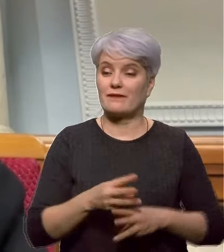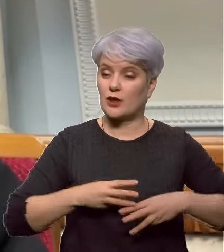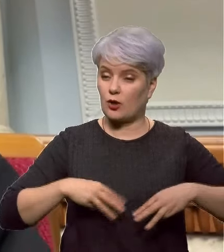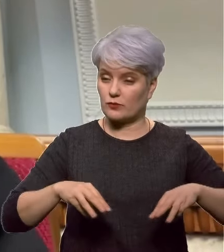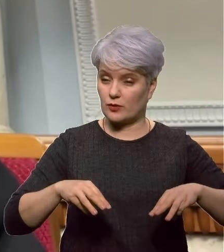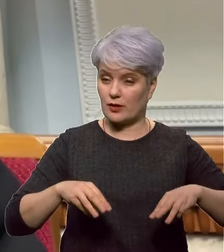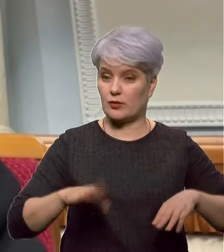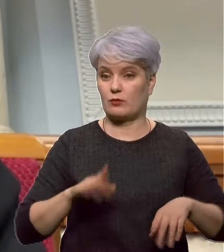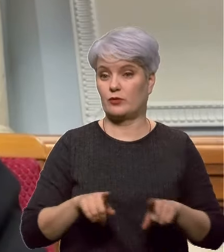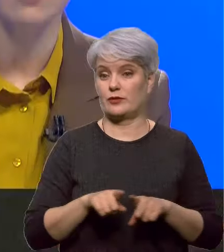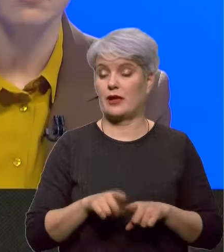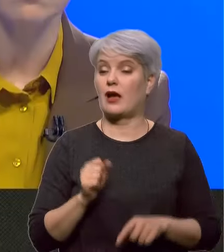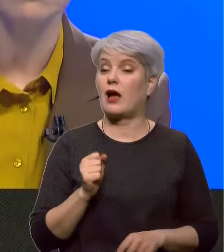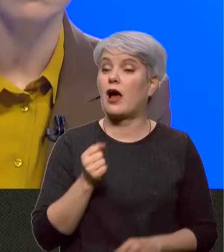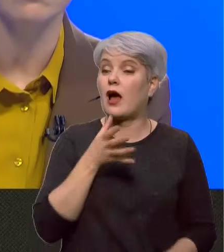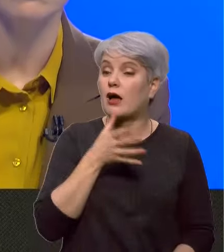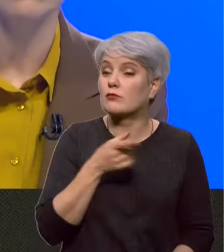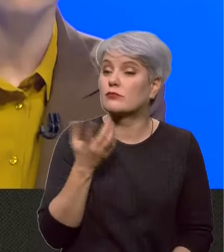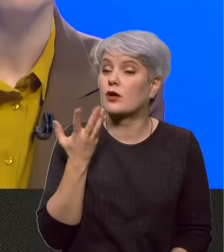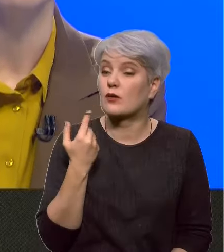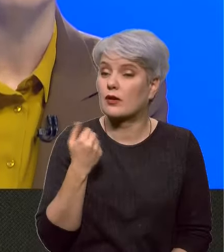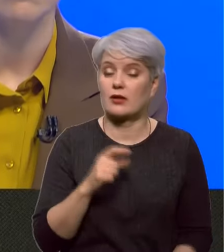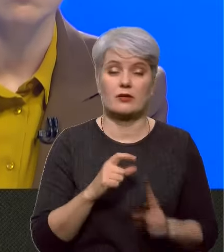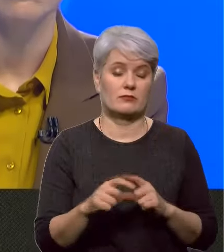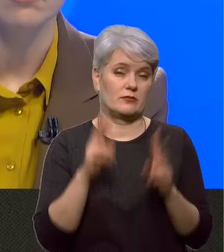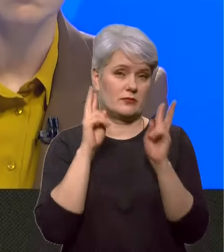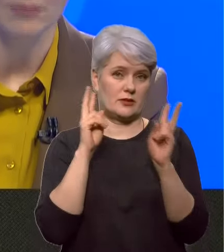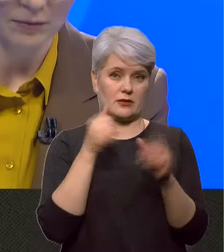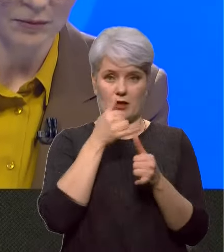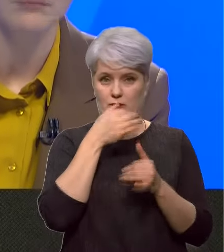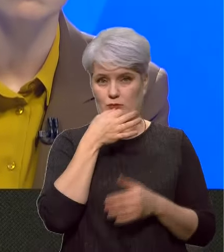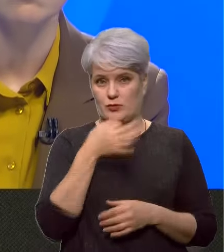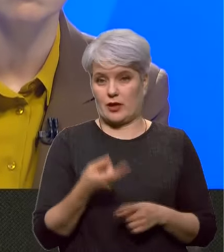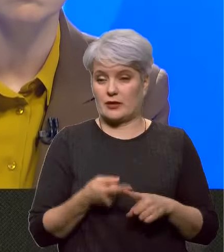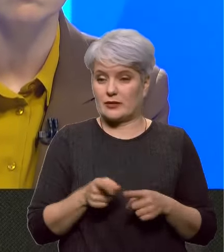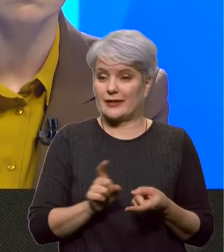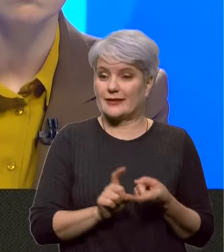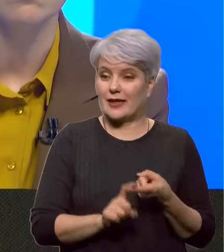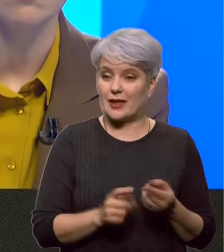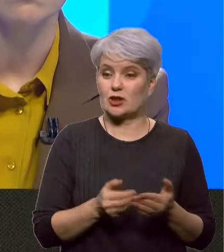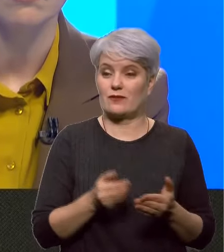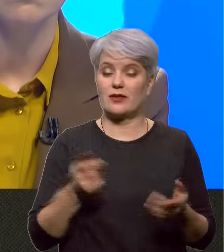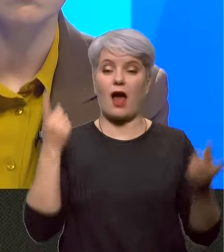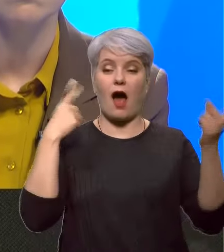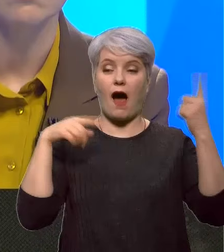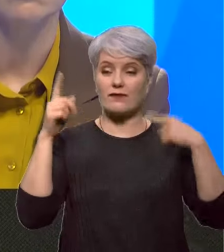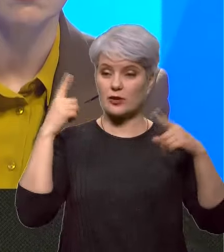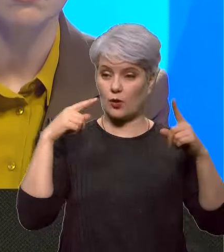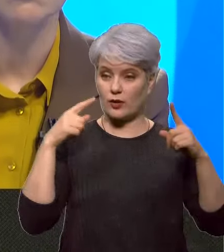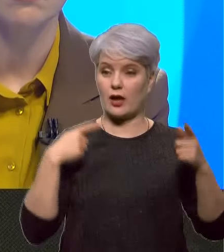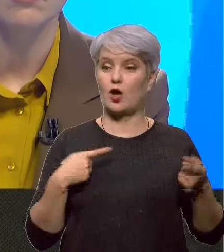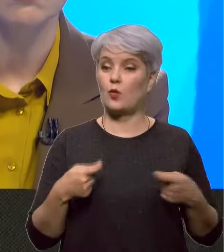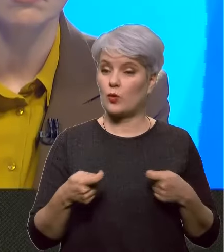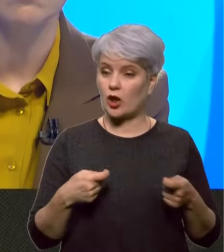буде виглядати таким чином. А коли це відбудеться, я не знаю. Не можу сказати, це вже залежить безпосередньо від автора, від